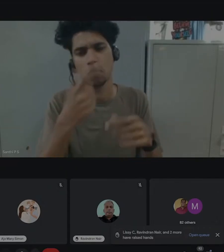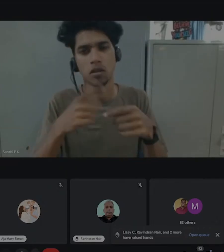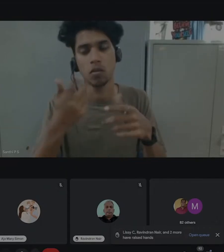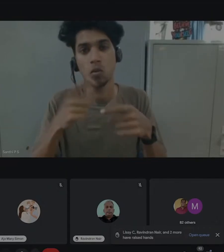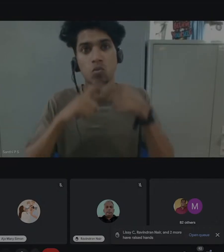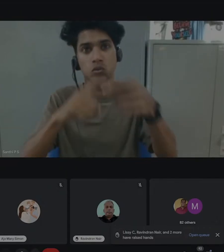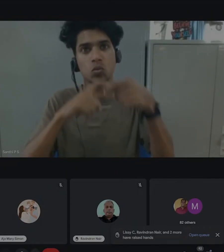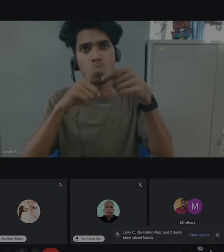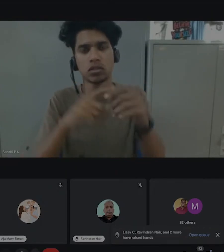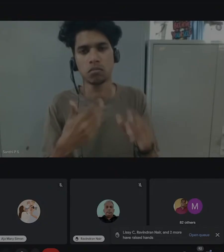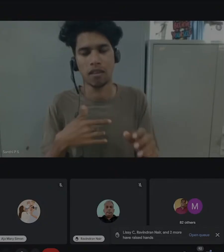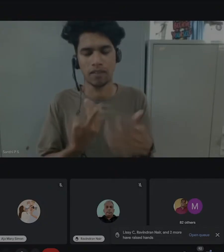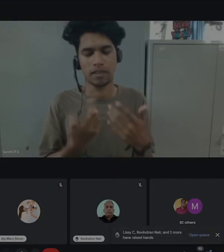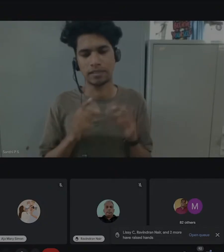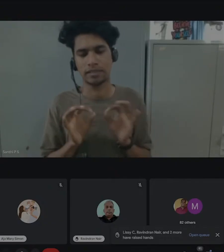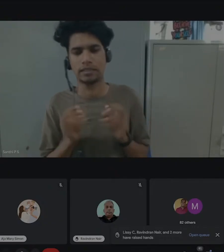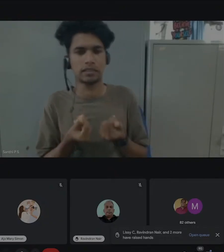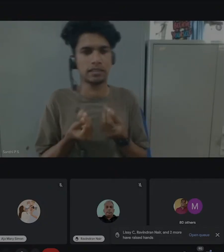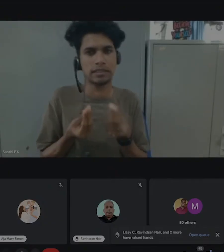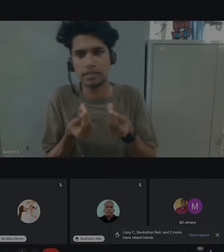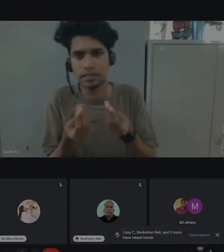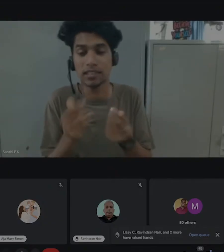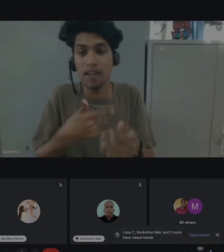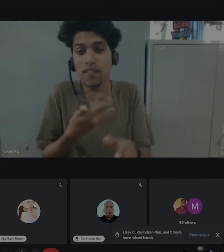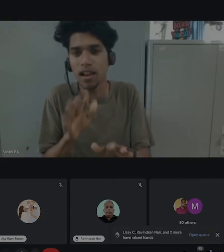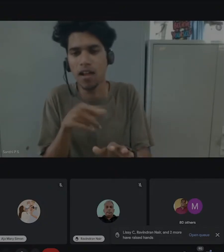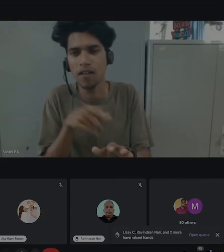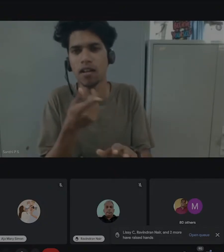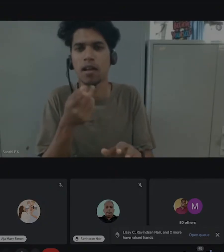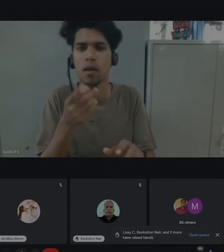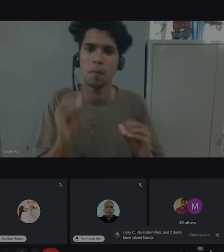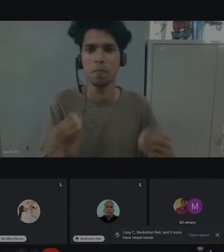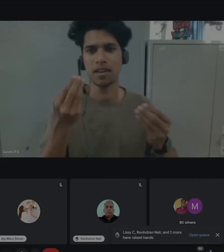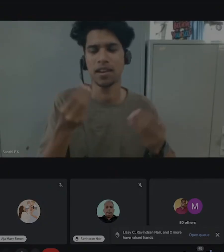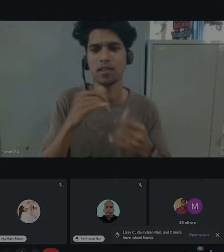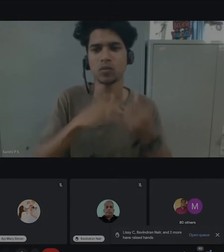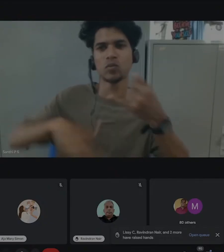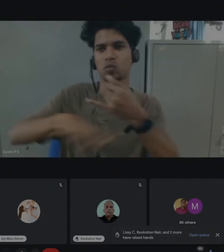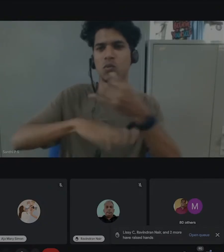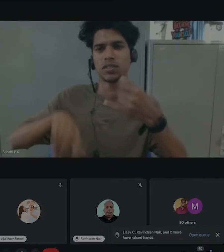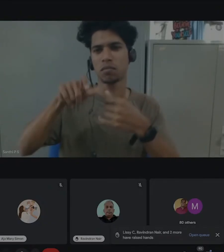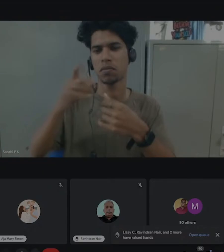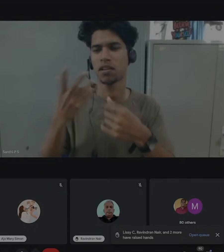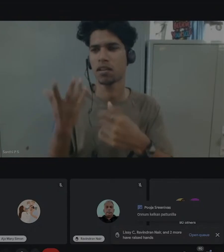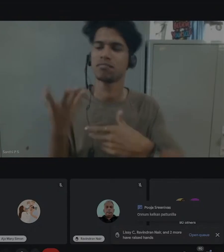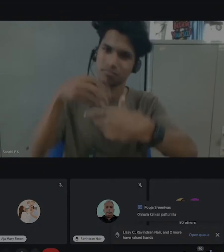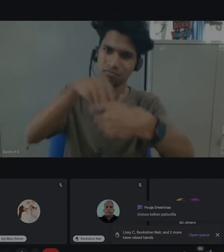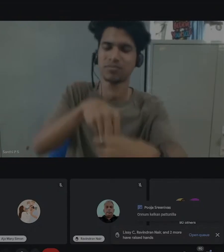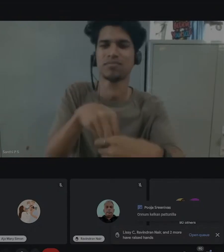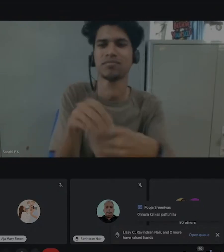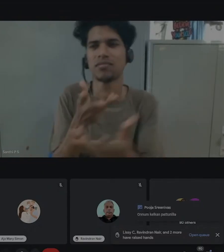ചോദിക്കാനുള്ള ബുദ്ധിമുട്ട് ഉറപ്പായിട്ടും ഉണ്ടായിരിക്കും. മാക്സിമം നമ്മളൊരു ഇന്ററാക്ഷൻ, സോഷ്യൽ ഇന്ററാക്ഷനുള്ള ബുദ്ധിമുട്ടും കൂടെ കുട്ടിക്ക് ഉള്ളത്